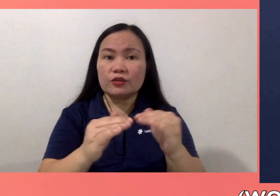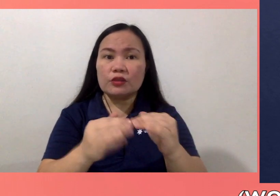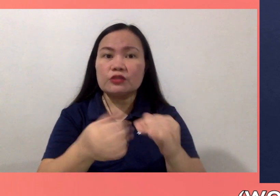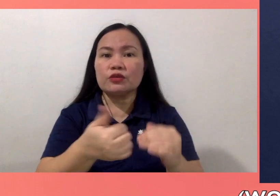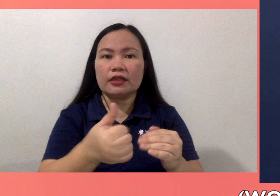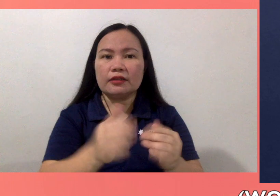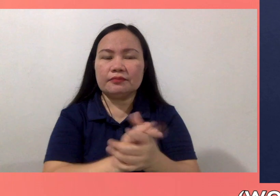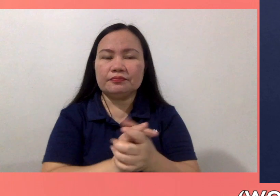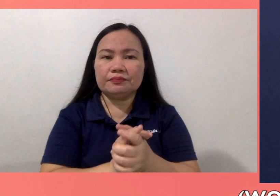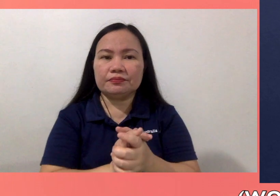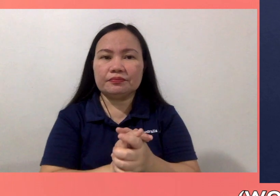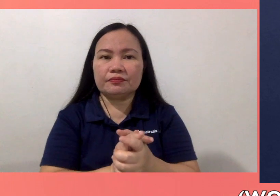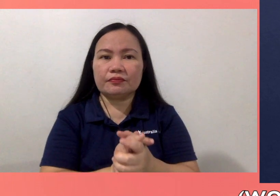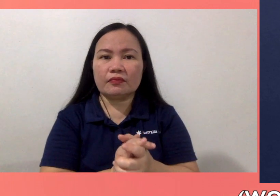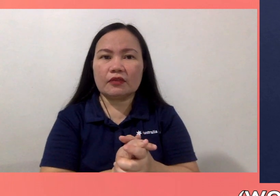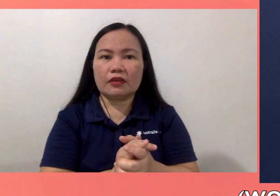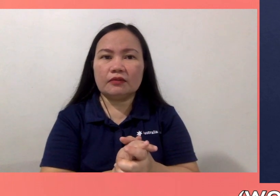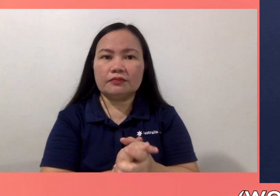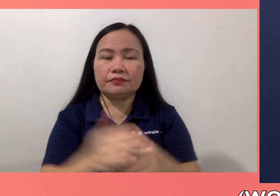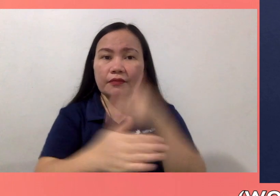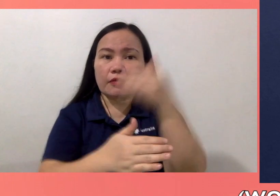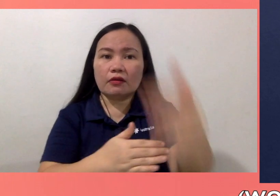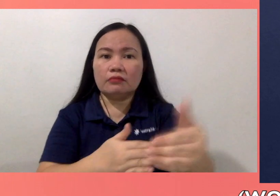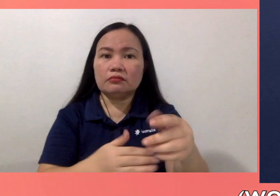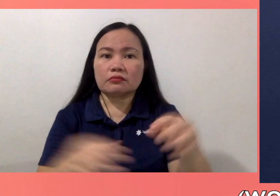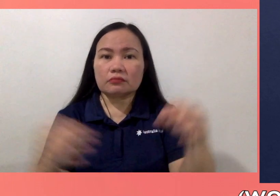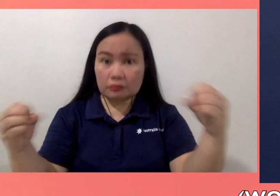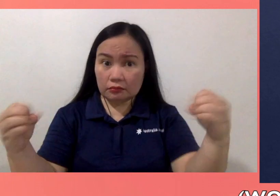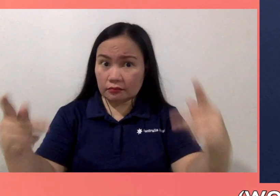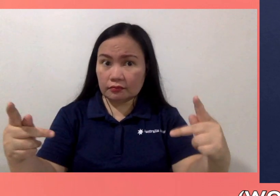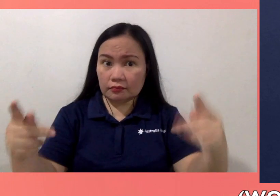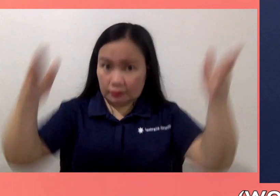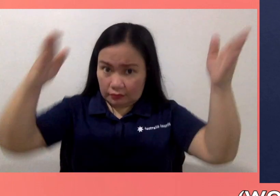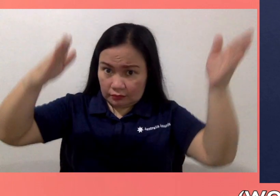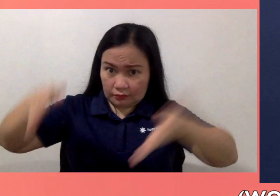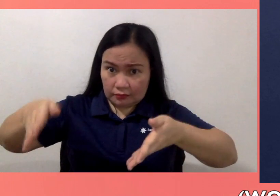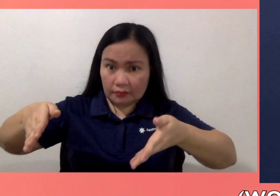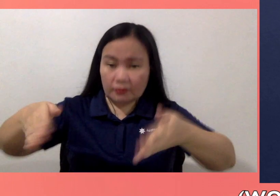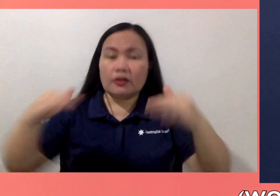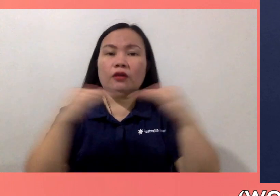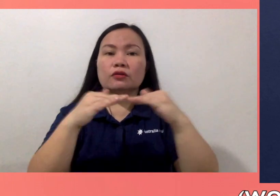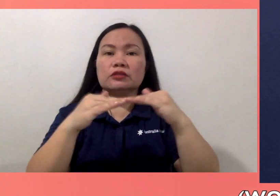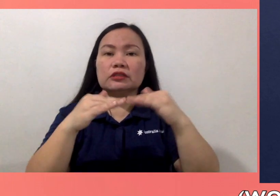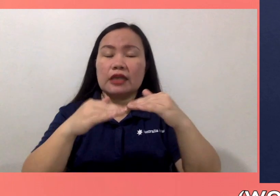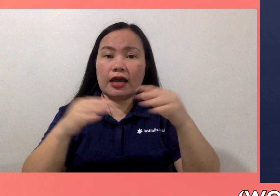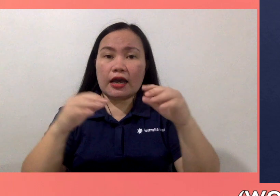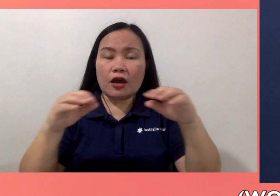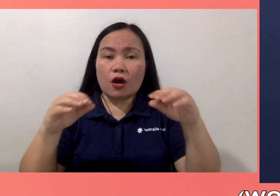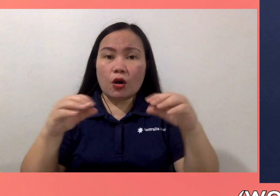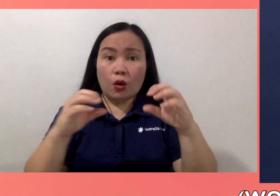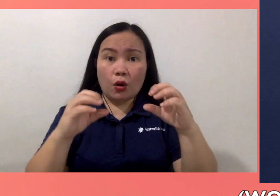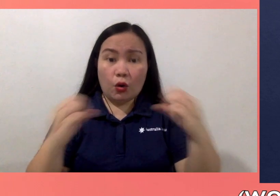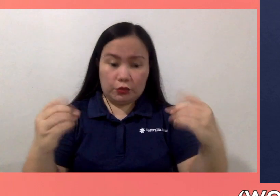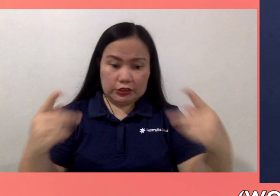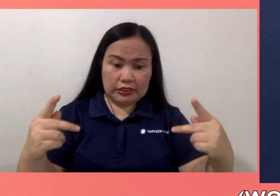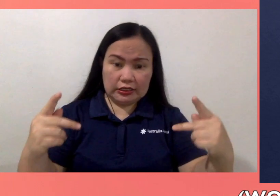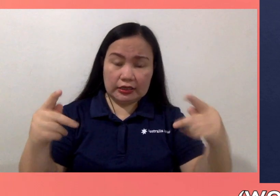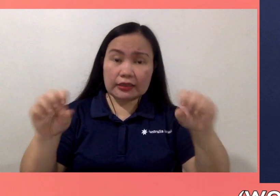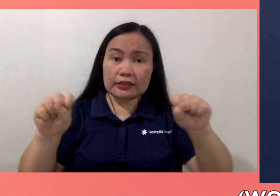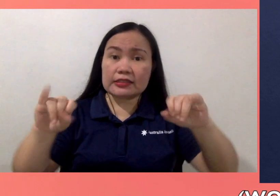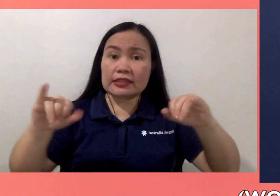Opposite sides, anong property ang pwede natin apply dito? Opposite sides are congruent. So,